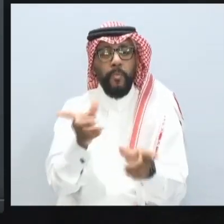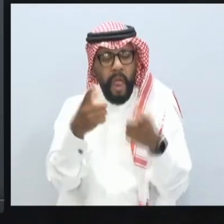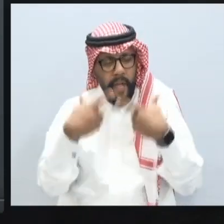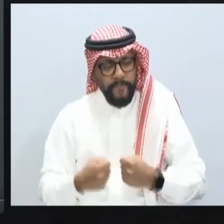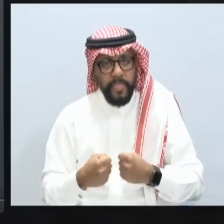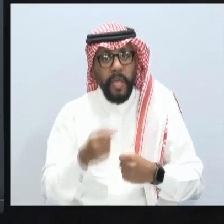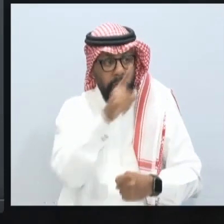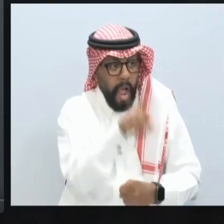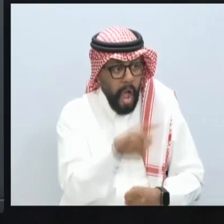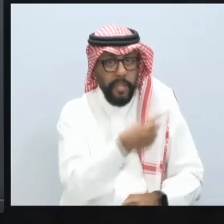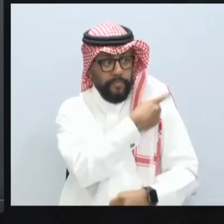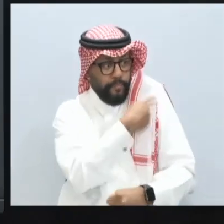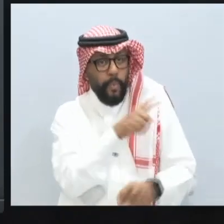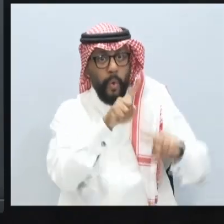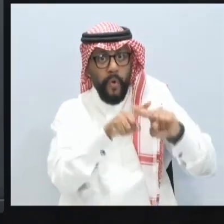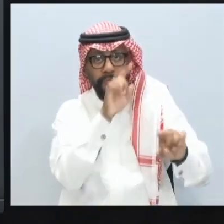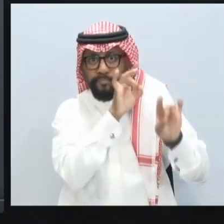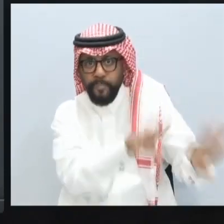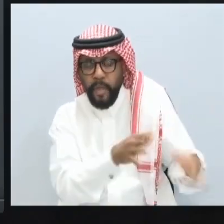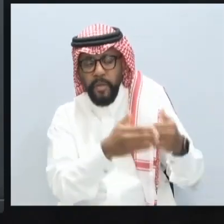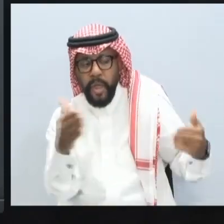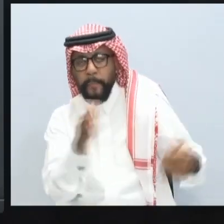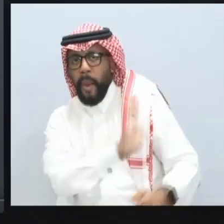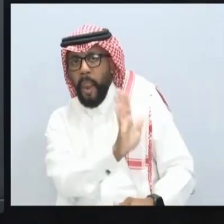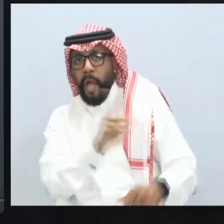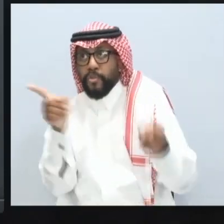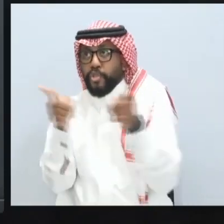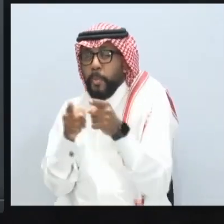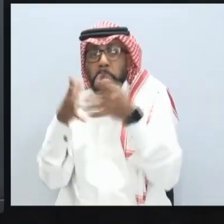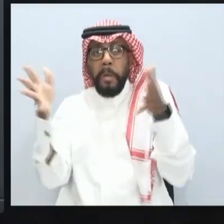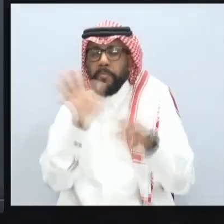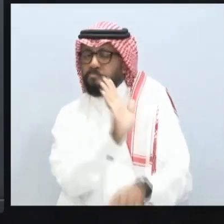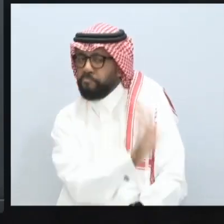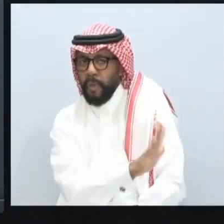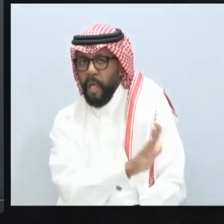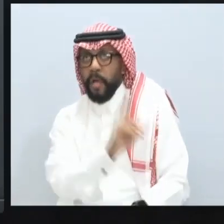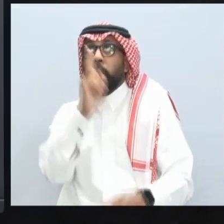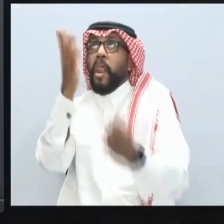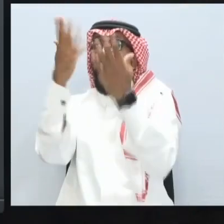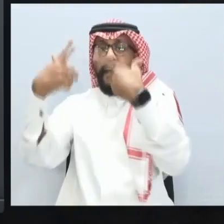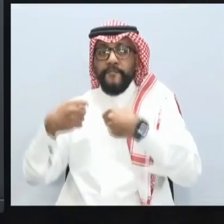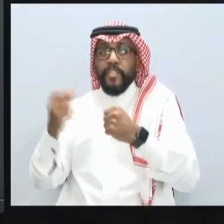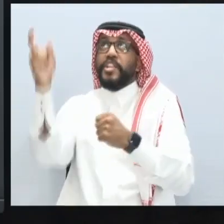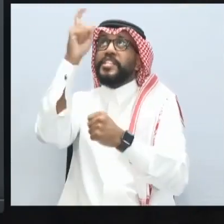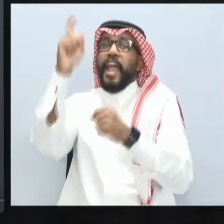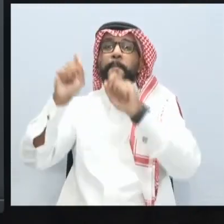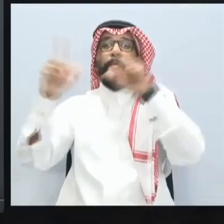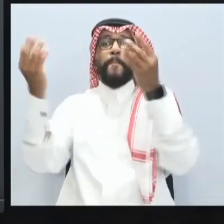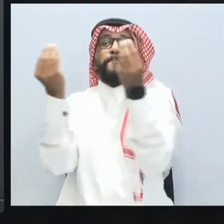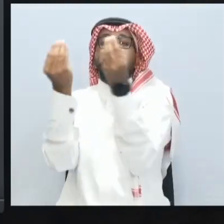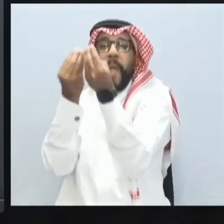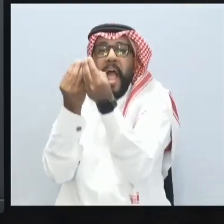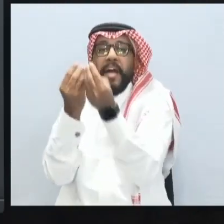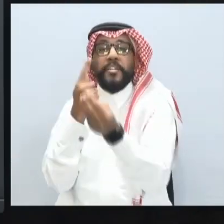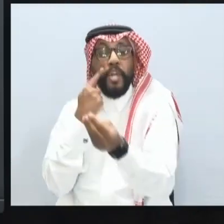واياكم من الكفر واقسامه سواء كان اكبرا ام اصغر وان يحفظنا واياكم بالاسلام والسنه